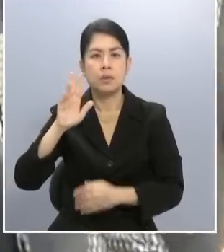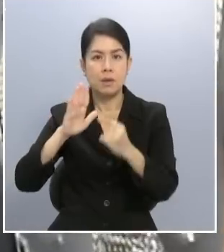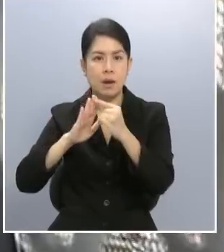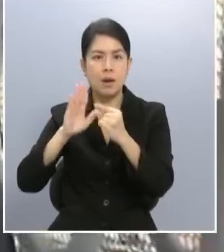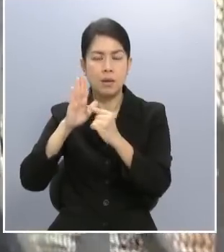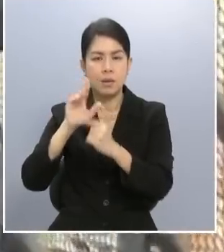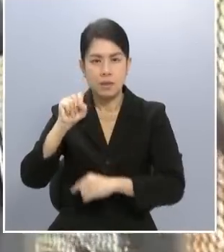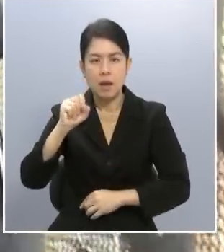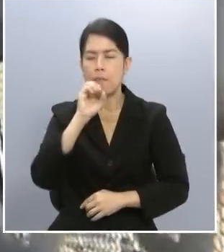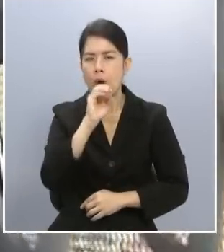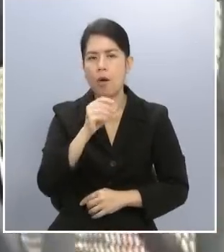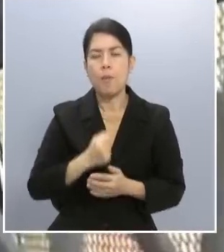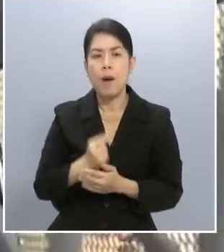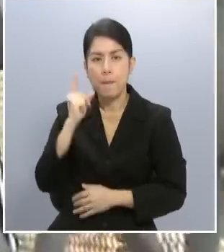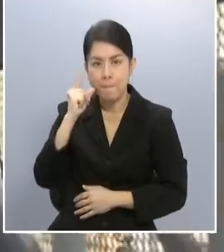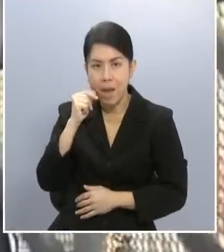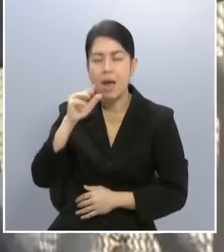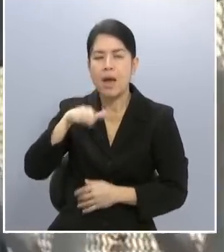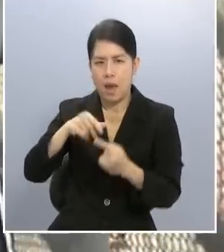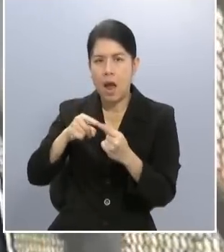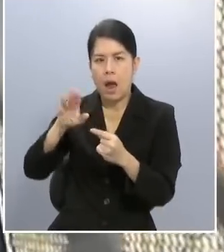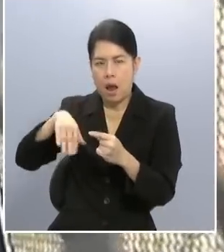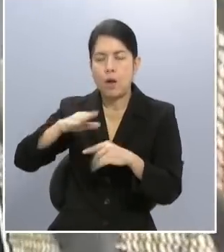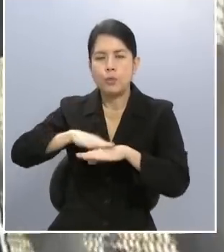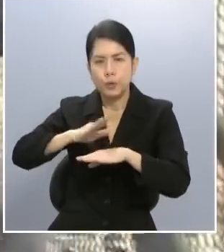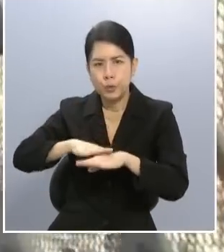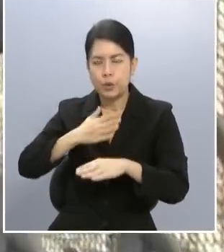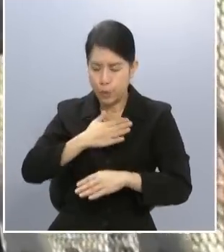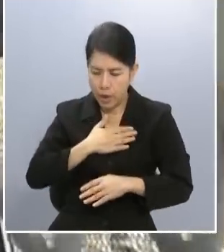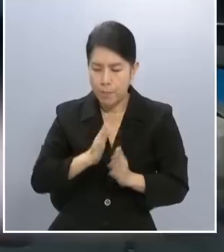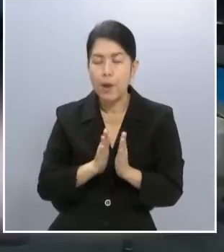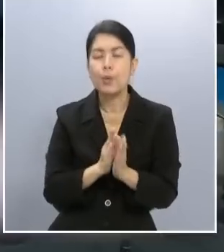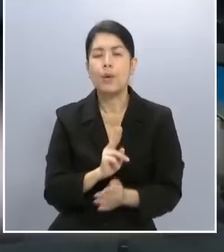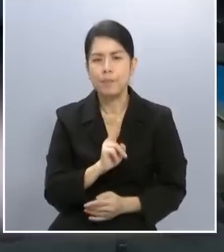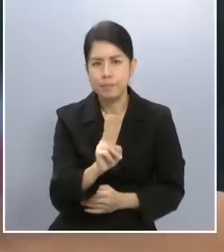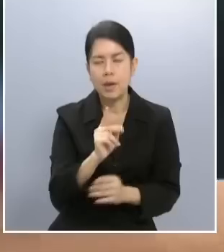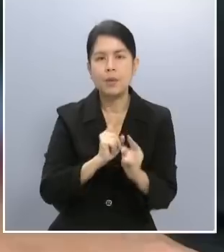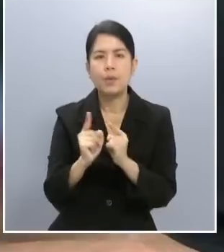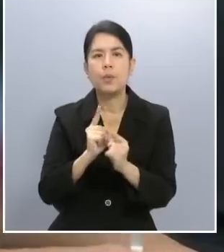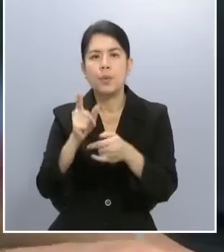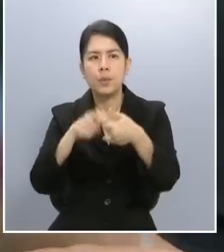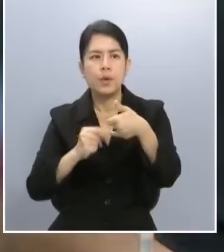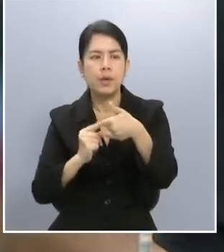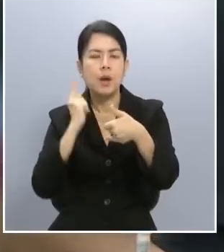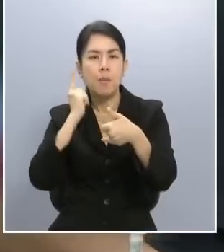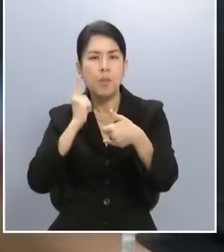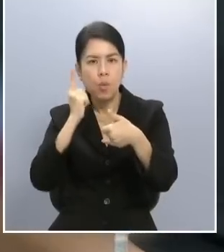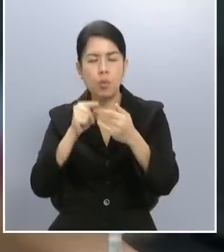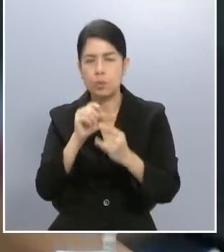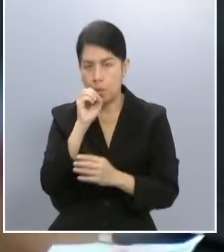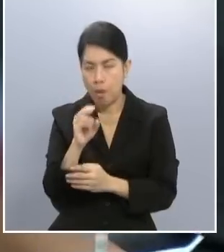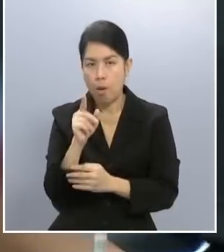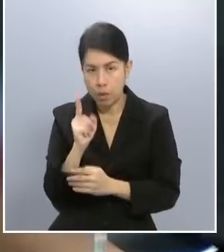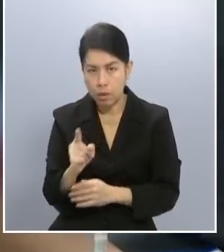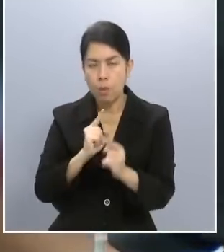บอกว่าเดี๋ยวเราไปหาลุงกันคือไปเนี่ยก็คงต้องเจรจากันแหละลูกว่าต้องให้ลุงเขาออกไปแล้ว